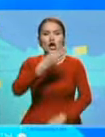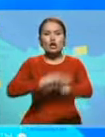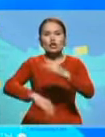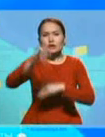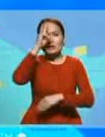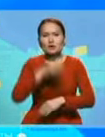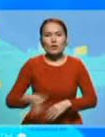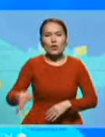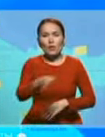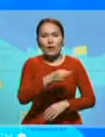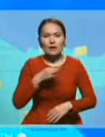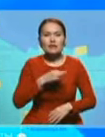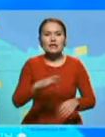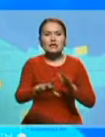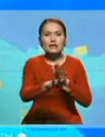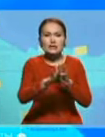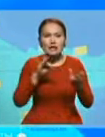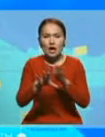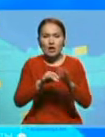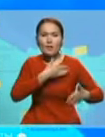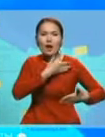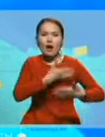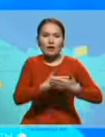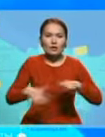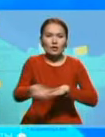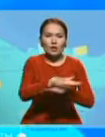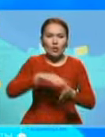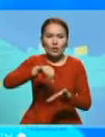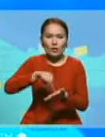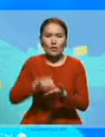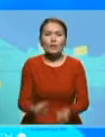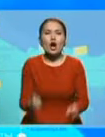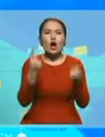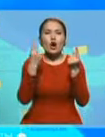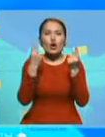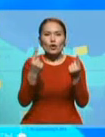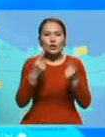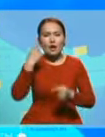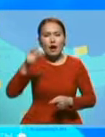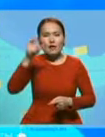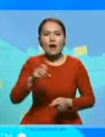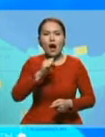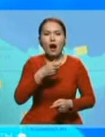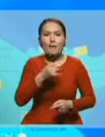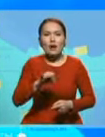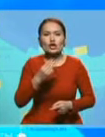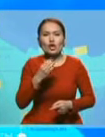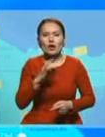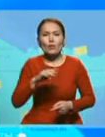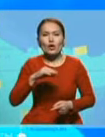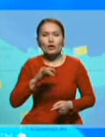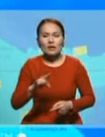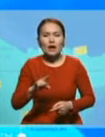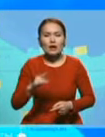Шығыс Қазақстан облысында да сайлау саябыр таппай белсенді өтіп жатыр. Ұлтымыздың ұлы тұлғалары Абай, Шәкәрім, Мұхтар сынды алаштың алыптары дүниеге